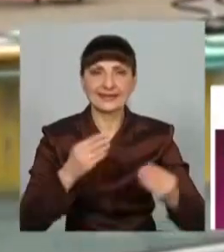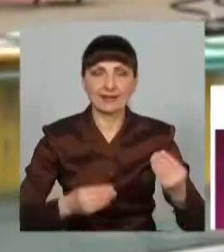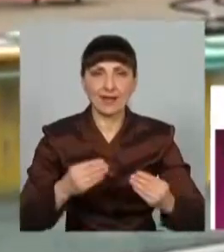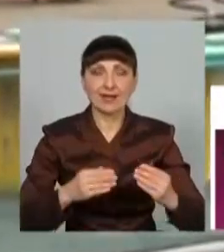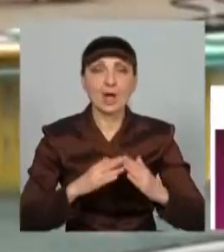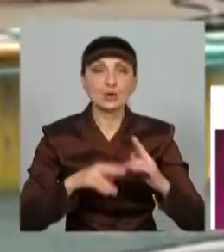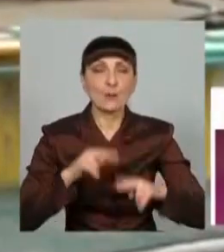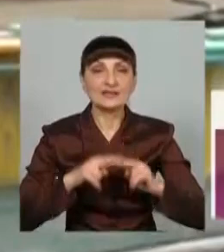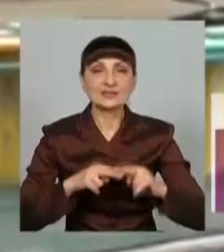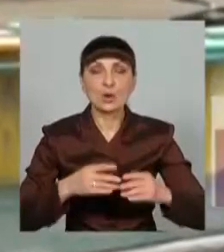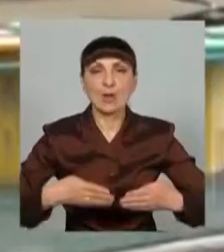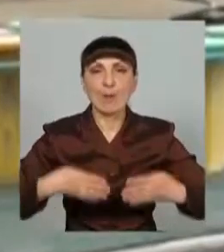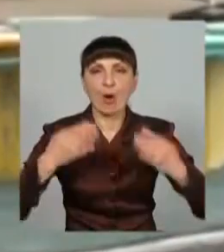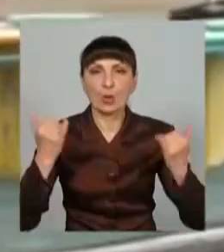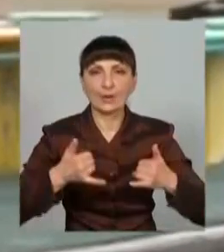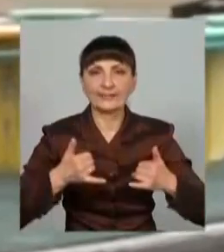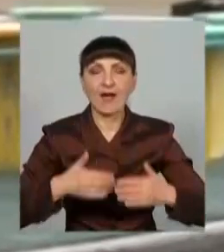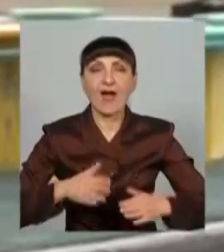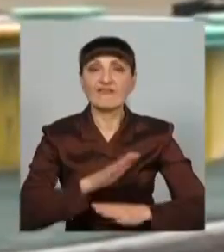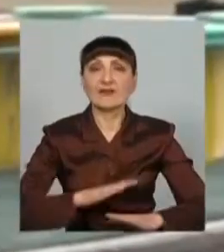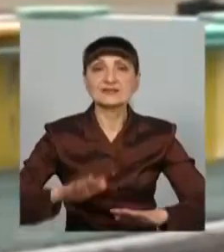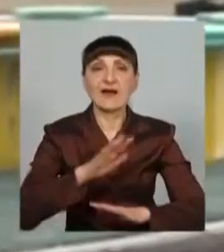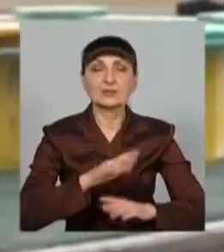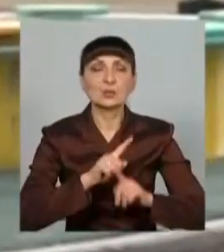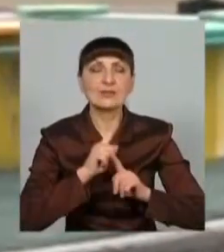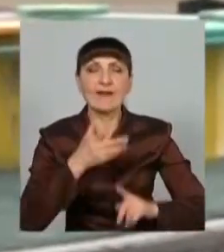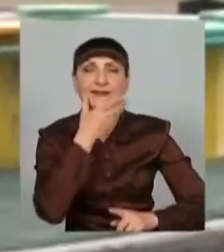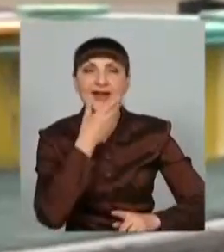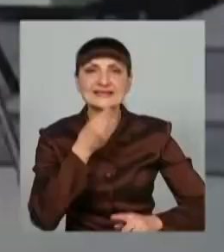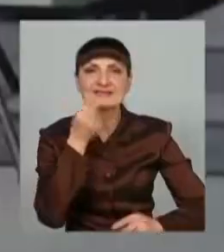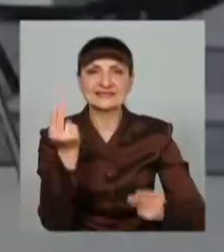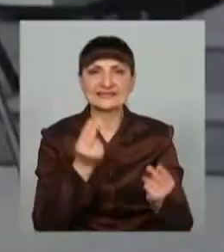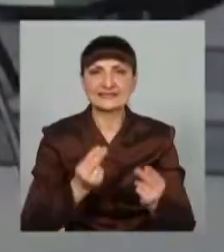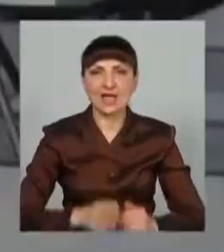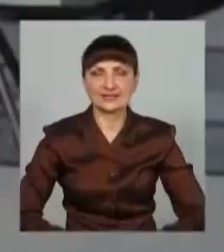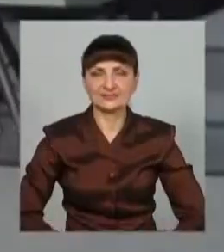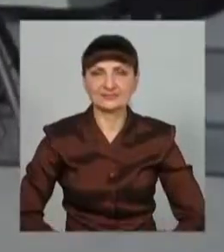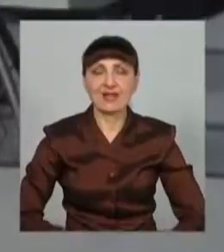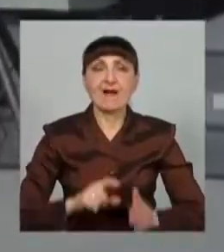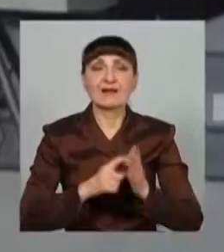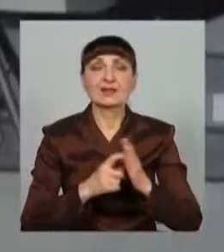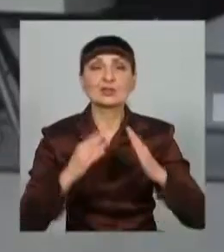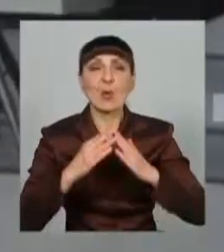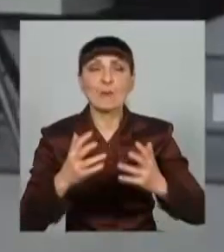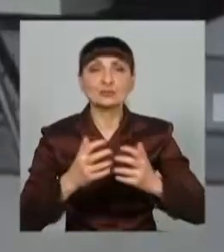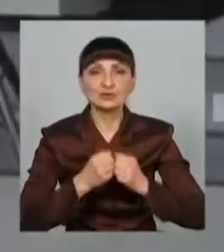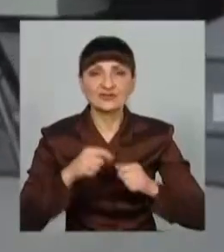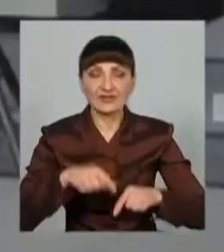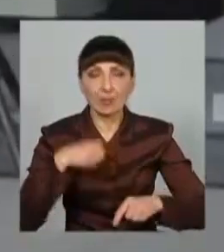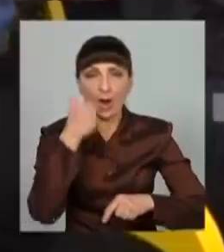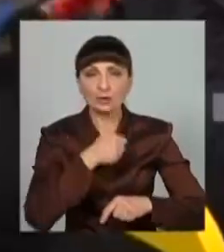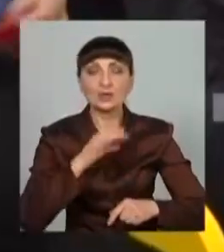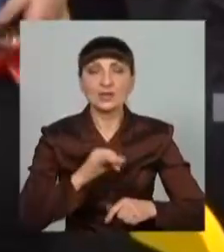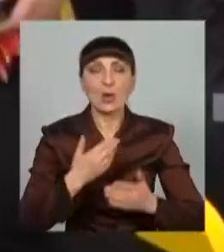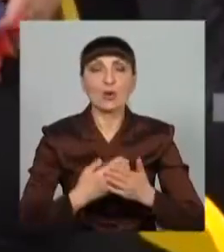дома построены из монолита, а фасад выполнен в уникальном разноцветном дизайне. Заветные квадратные метры в уходящем году получили